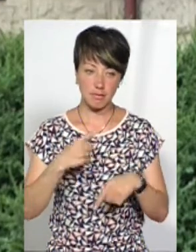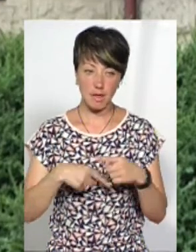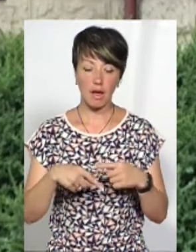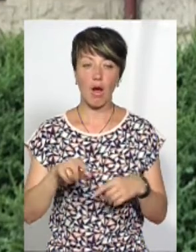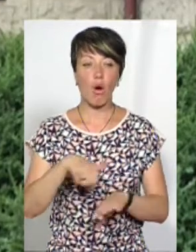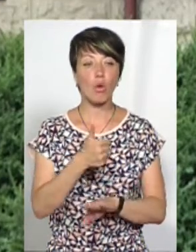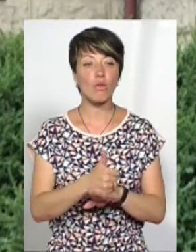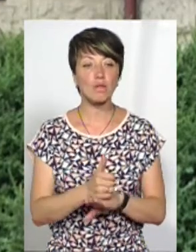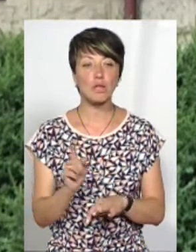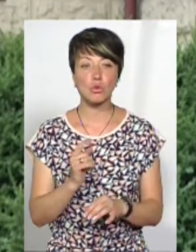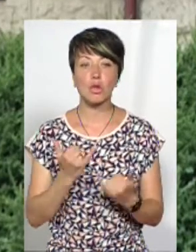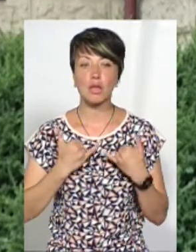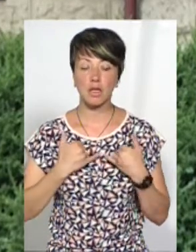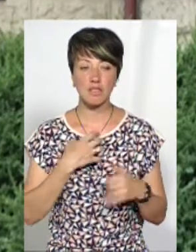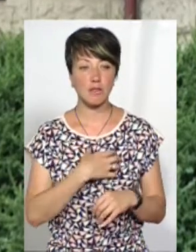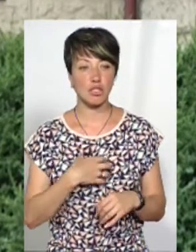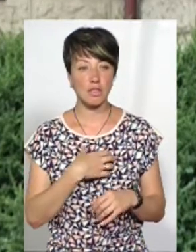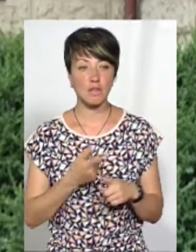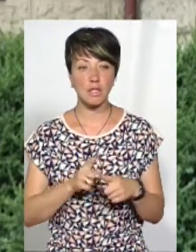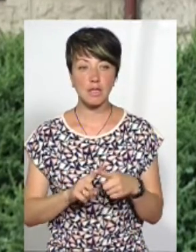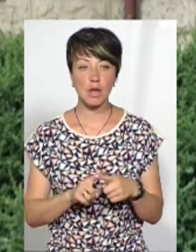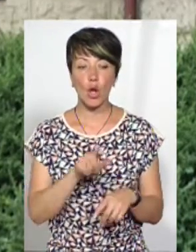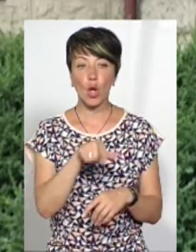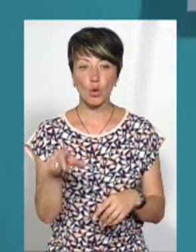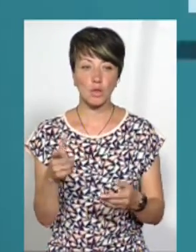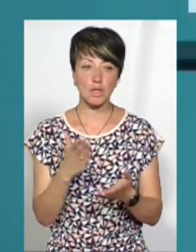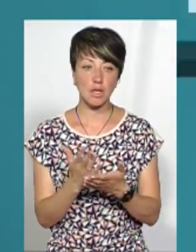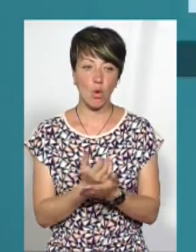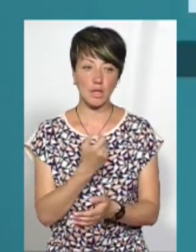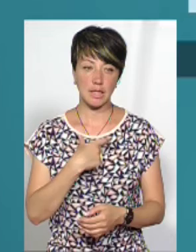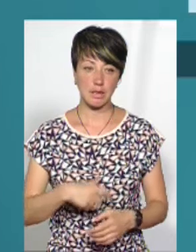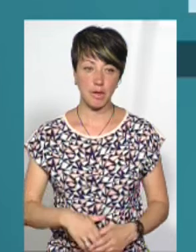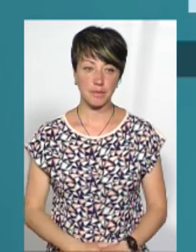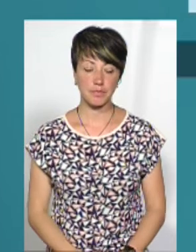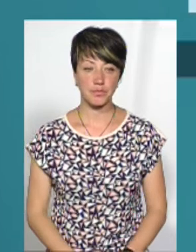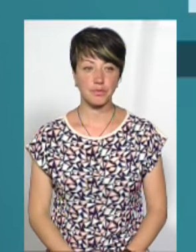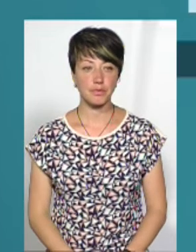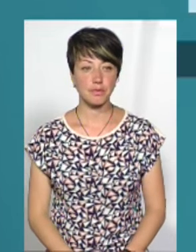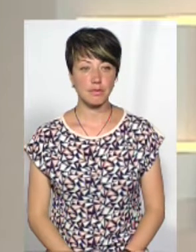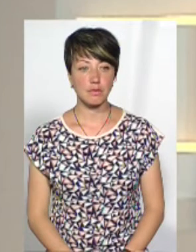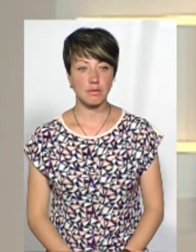саме головне, що для нас важливо, це для того, щоб люди знаходили себе.